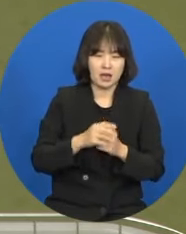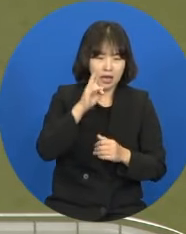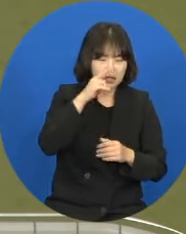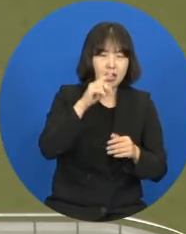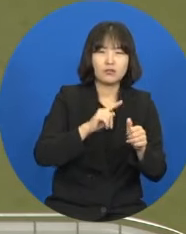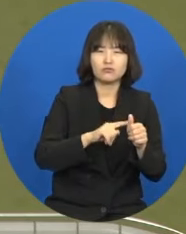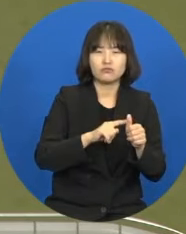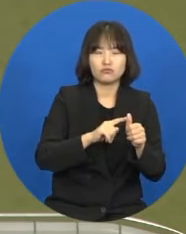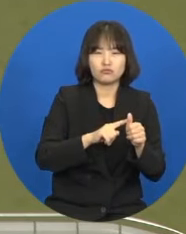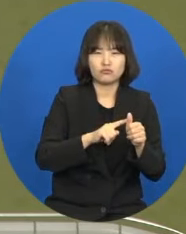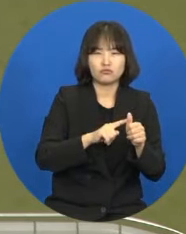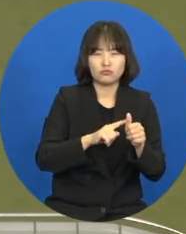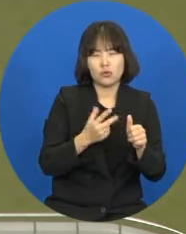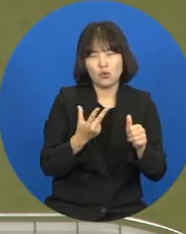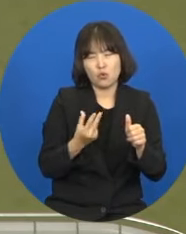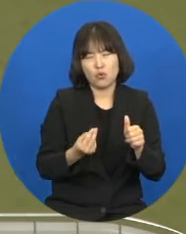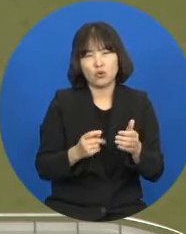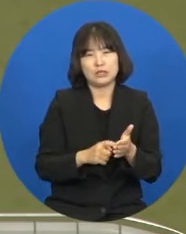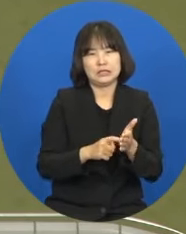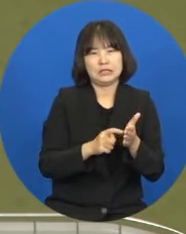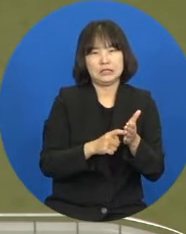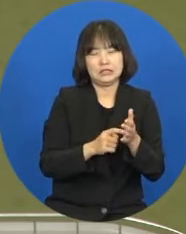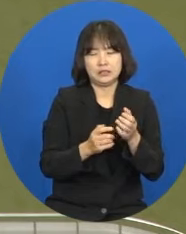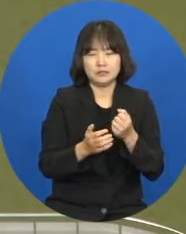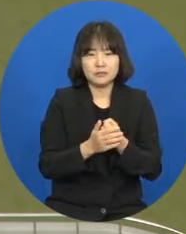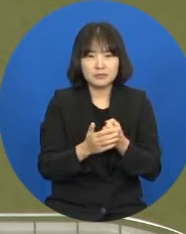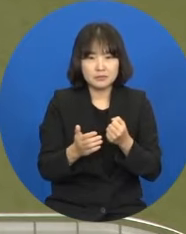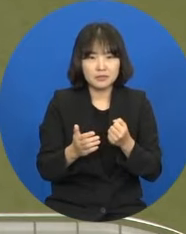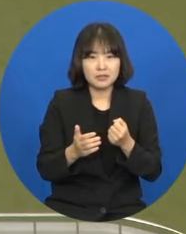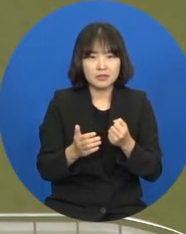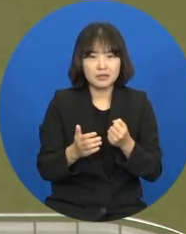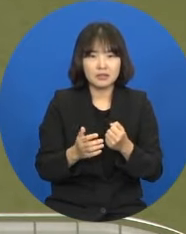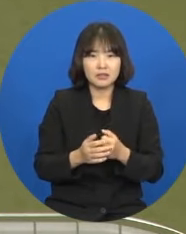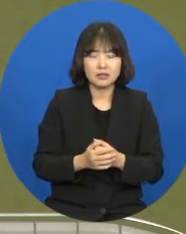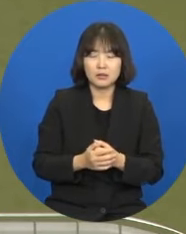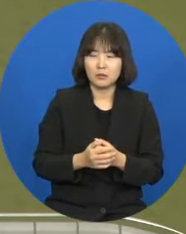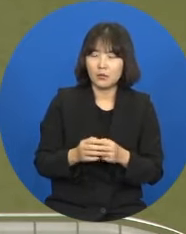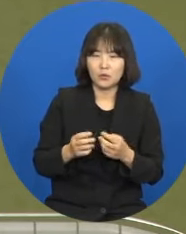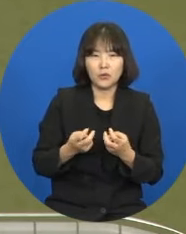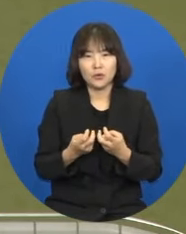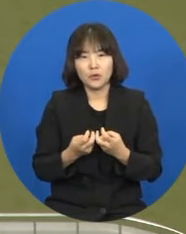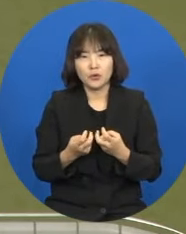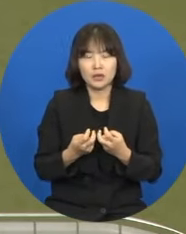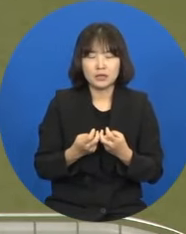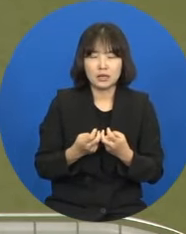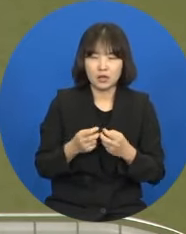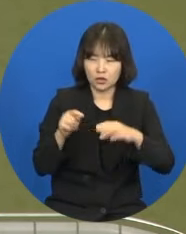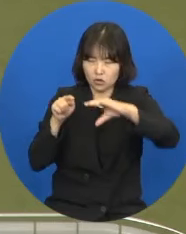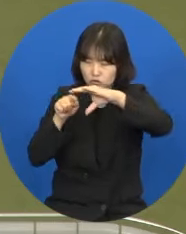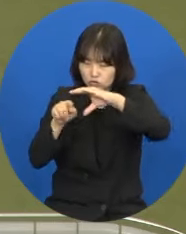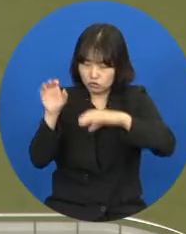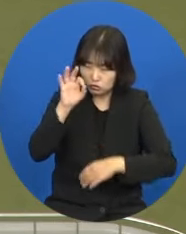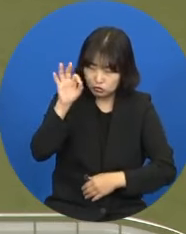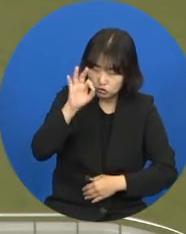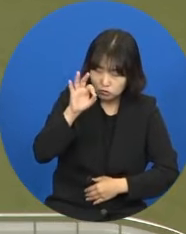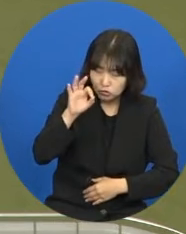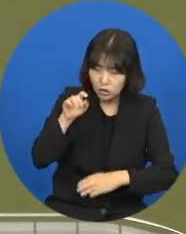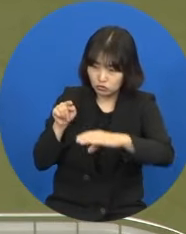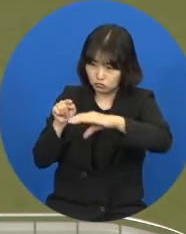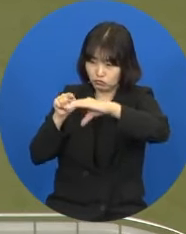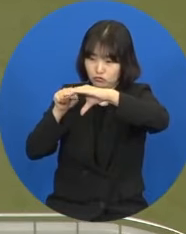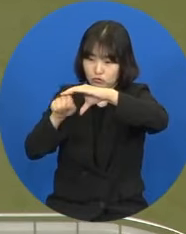큰게 일어나 가지고 혼자서 어 어디서 이걸 처리해야 되나 굴을 찾다가 한 굴을 들어가게